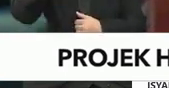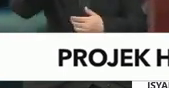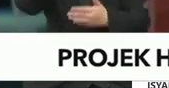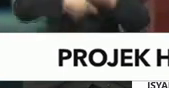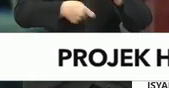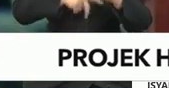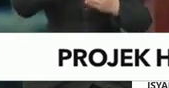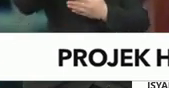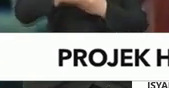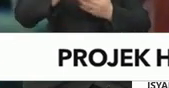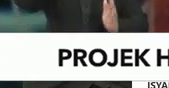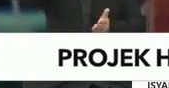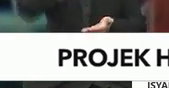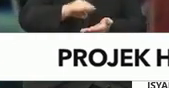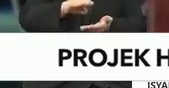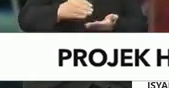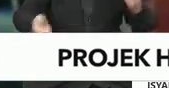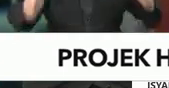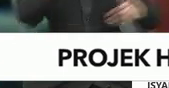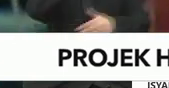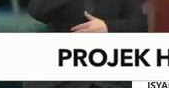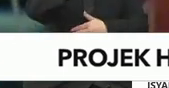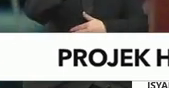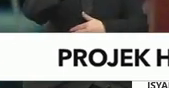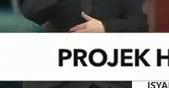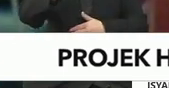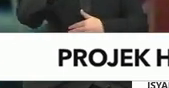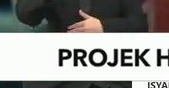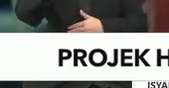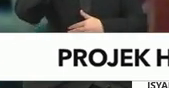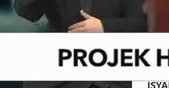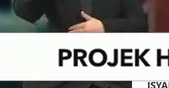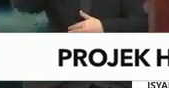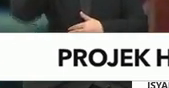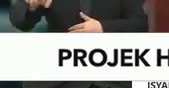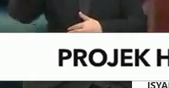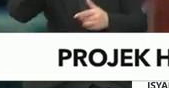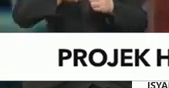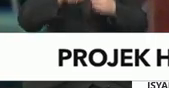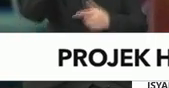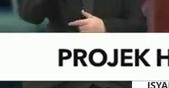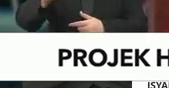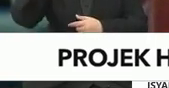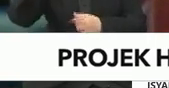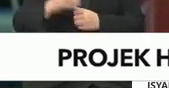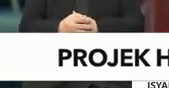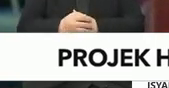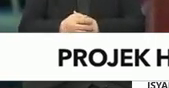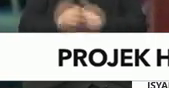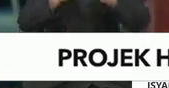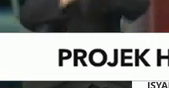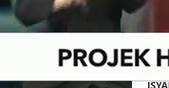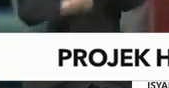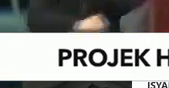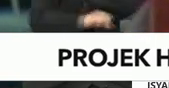Project adalah jauh lebih rendah daripada Khair model satupun kosong atau dua poin kosong yang terstruktur